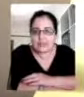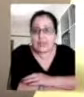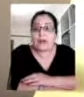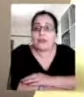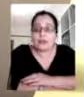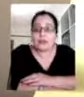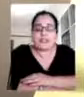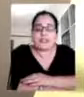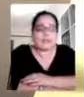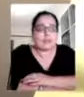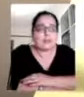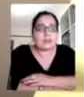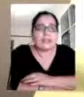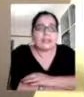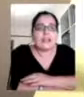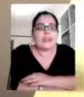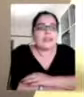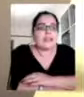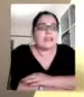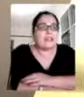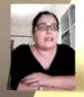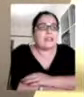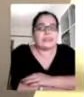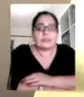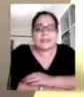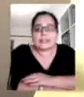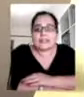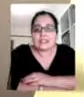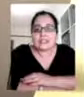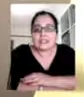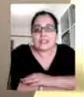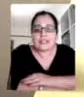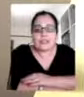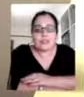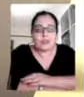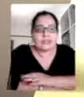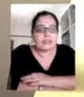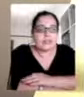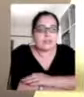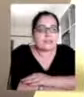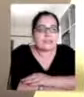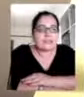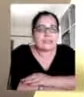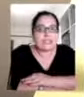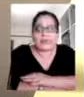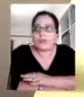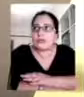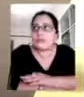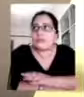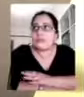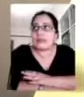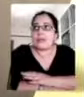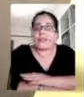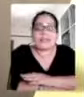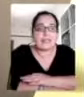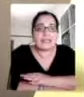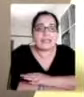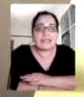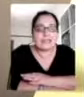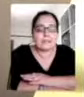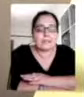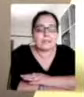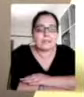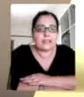herkes burada. O Günay Hocam da burada. Arkadaşlar, ses görüntü nasıl? Benimki yine çok yüksek mi? Ben bu sefer